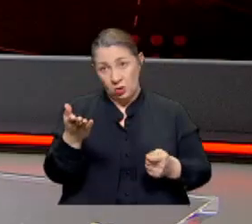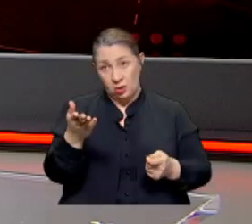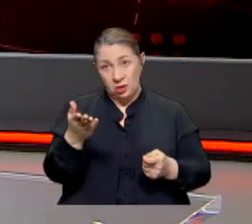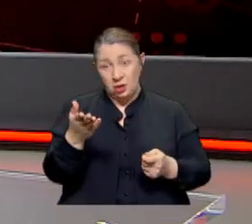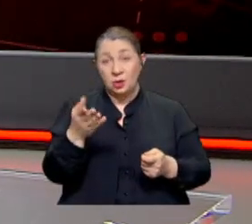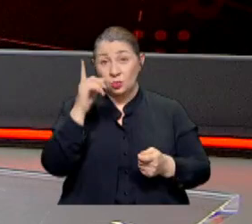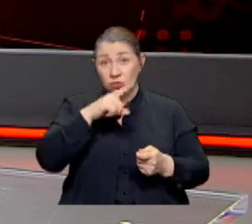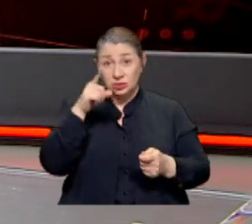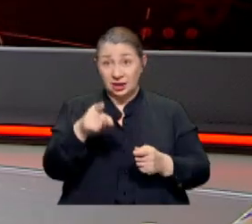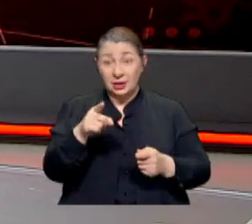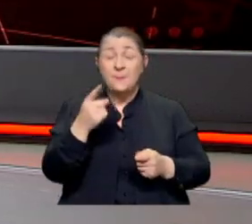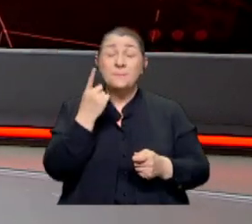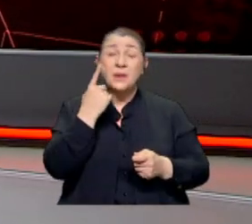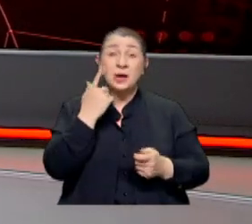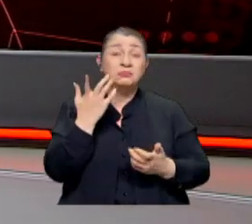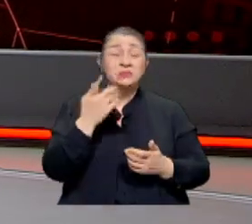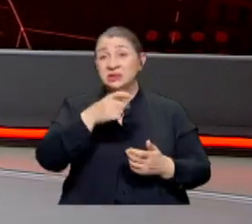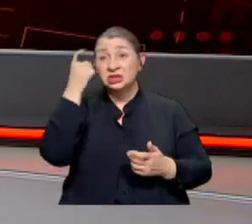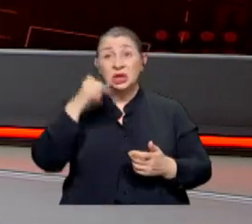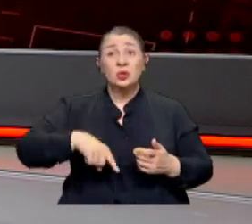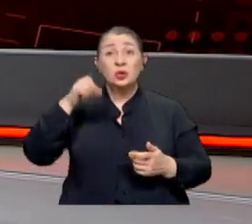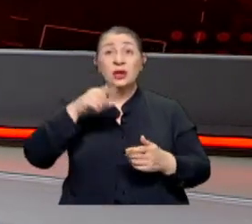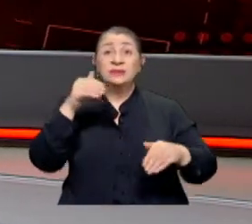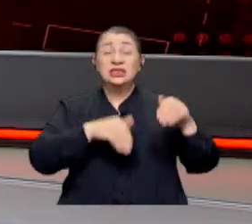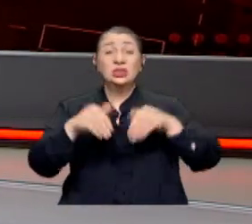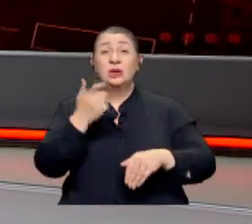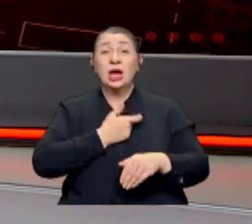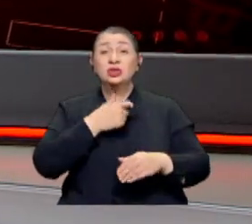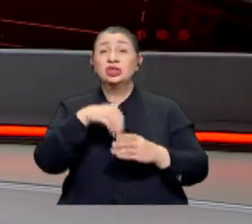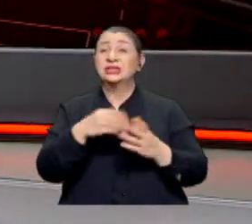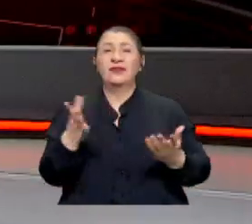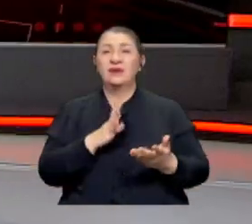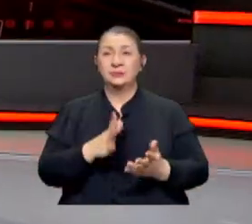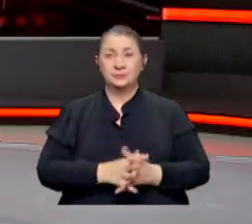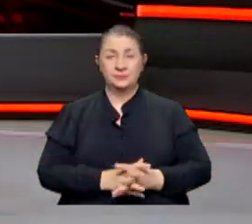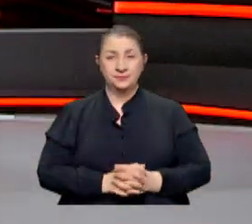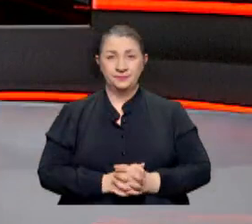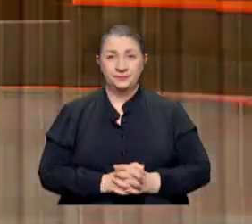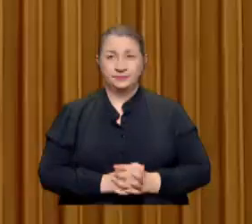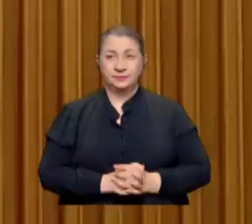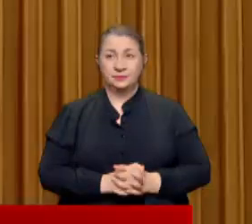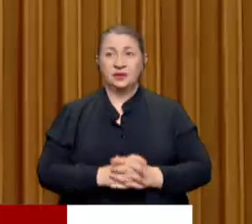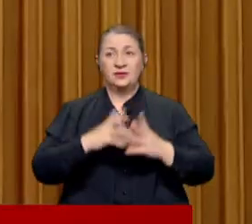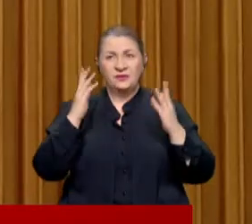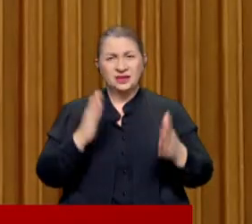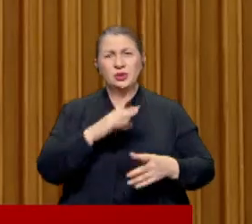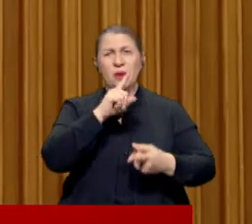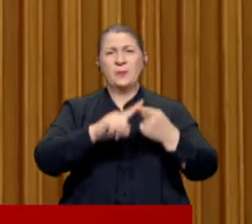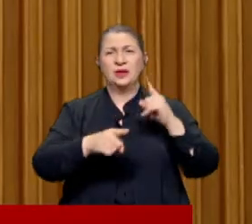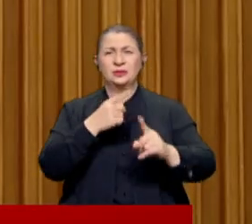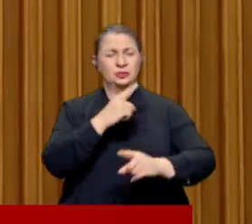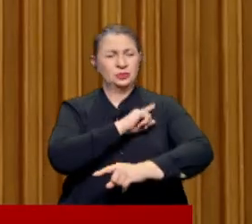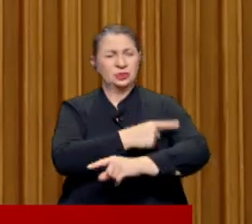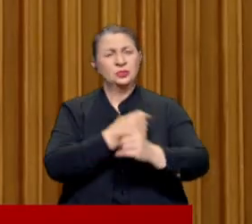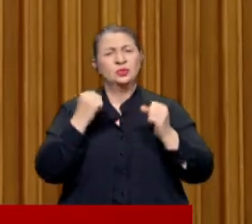bu Dolayısıyla bakalım şimdi sıcak Gündem seçim kanunu içinde ne var bu Bartın onlar siyasi